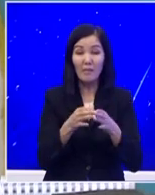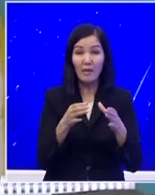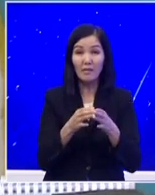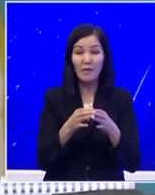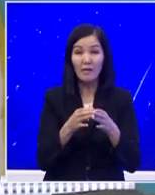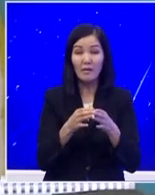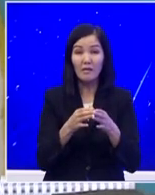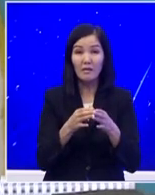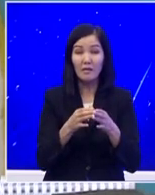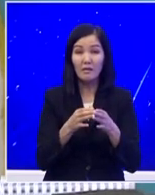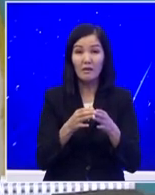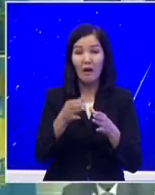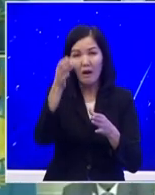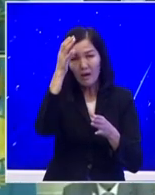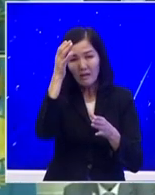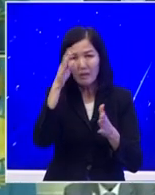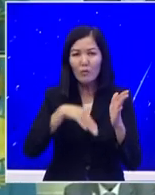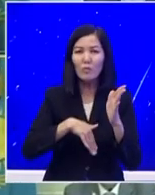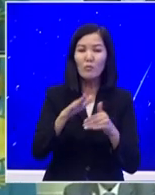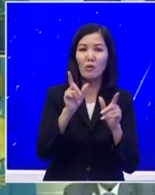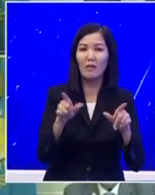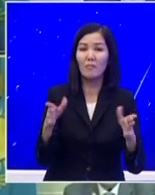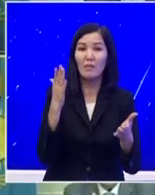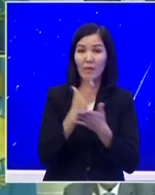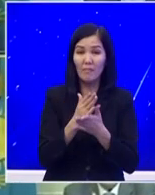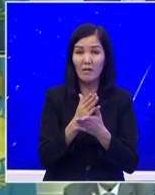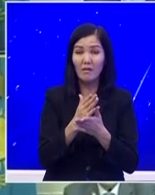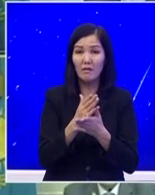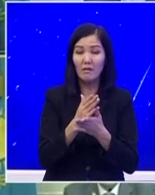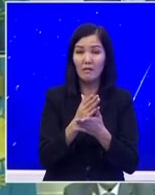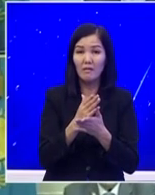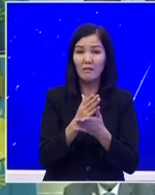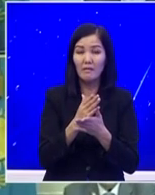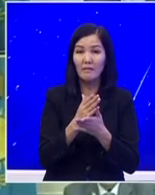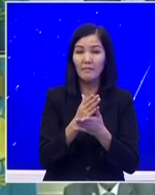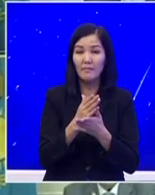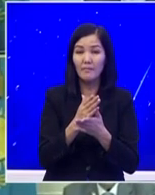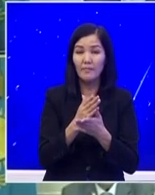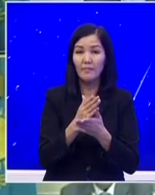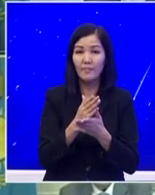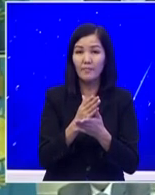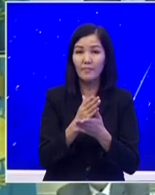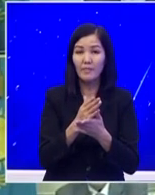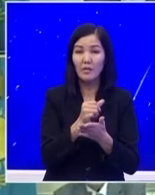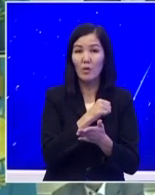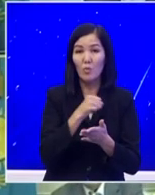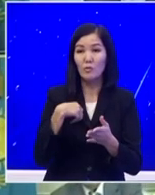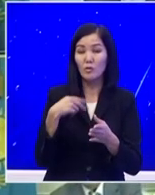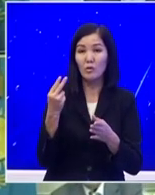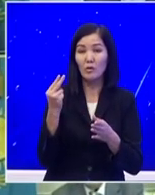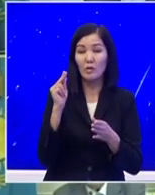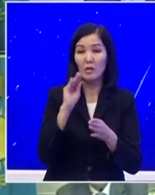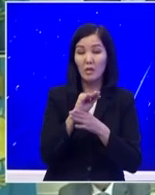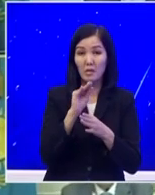указанным критериям? Полагаю, члены правительства, акимы трезво оценят свои возможности. Хотя с самокритикой у нас